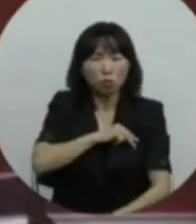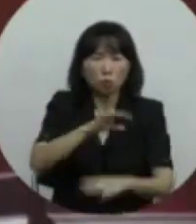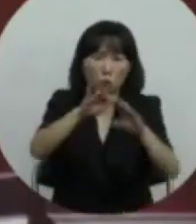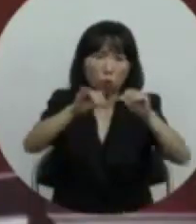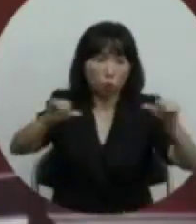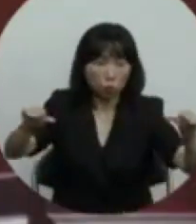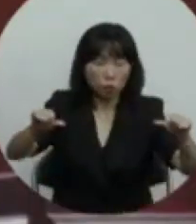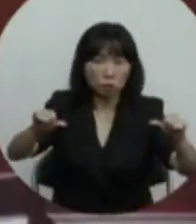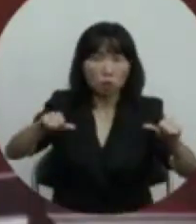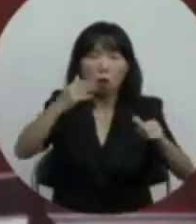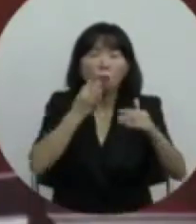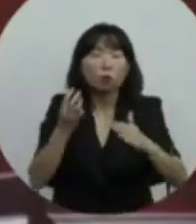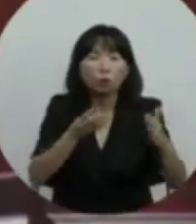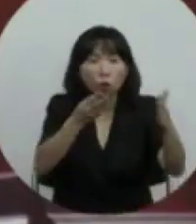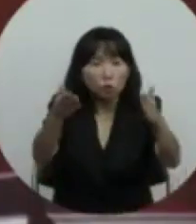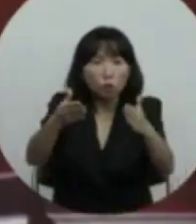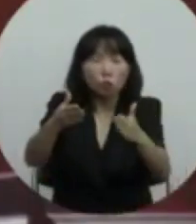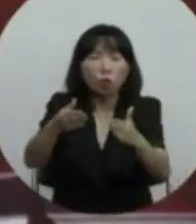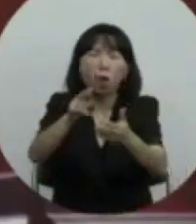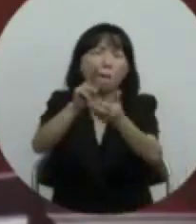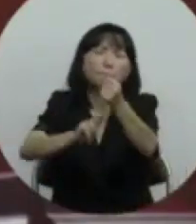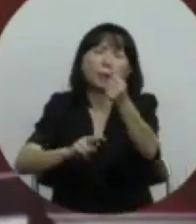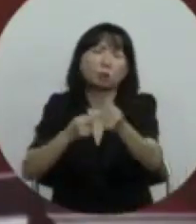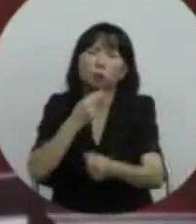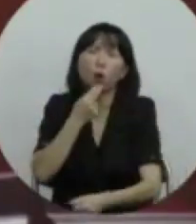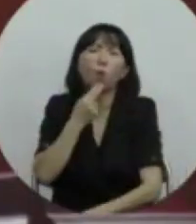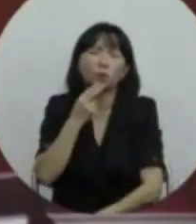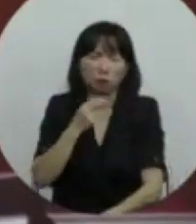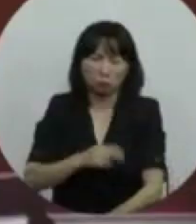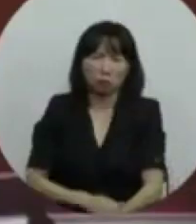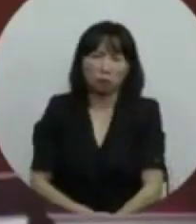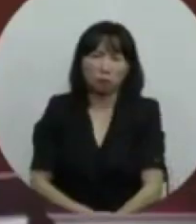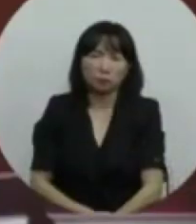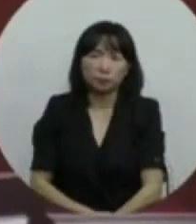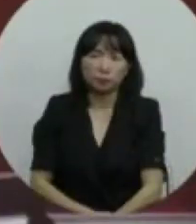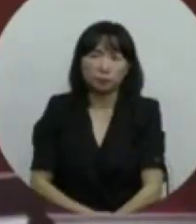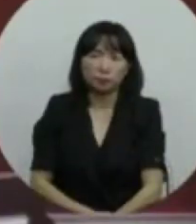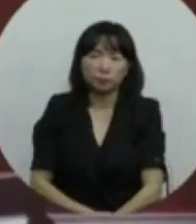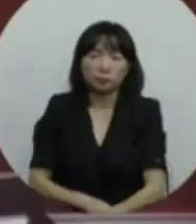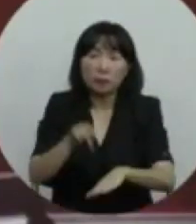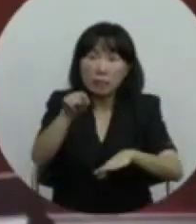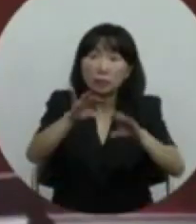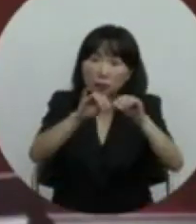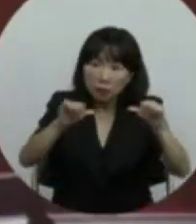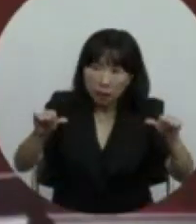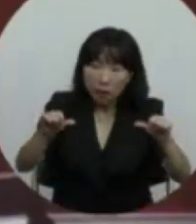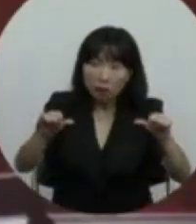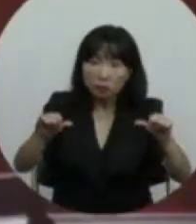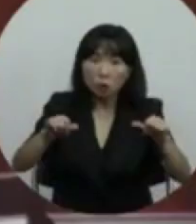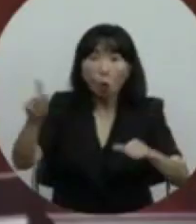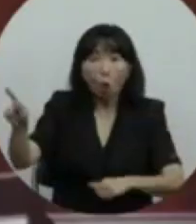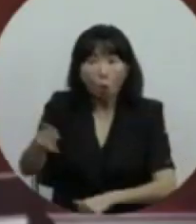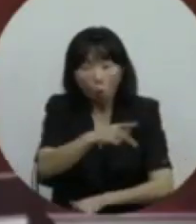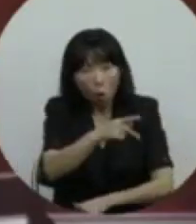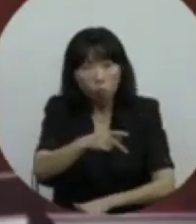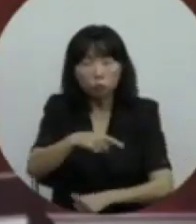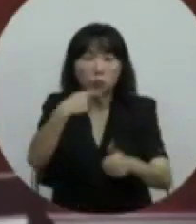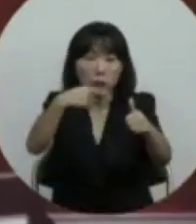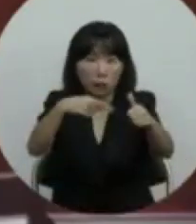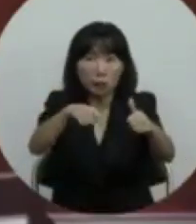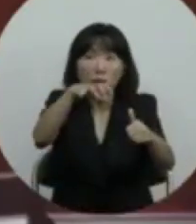토지를 경기도에 매각하지도 않았을 것입니다. 이 땅은 골프